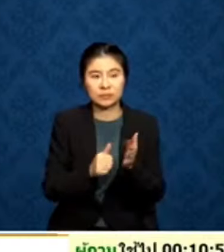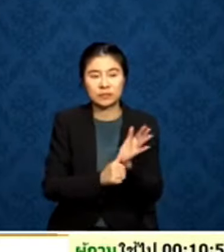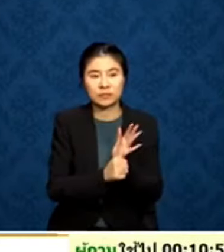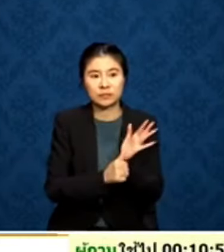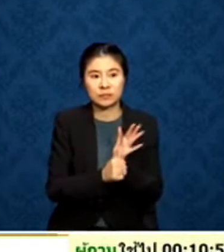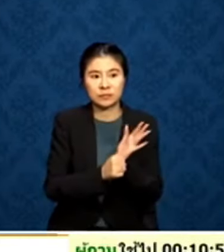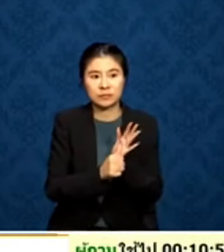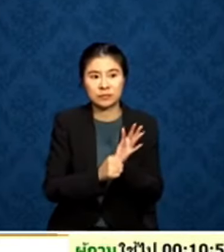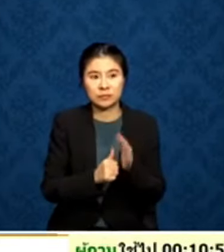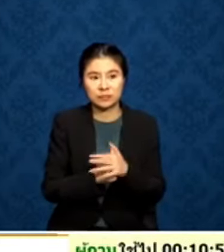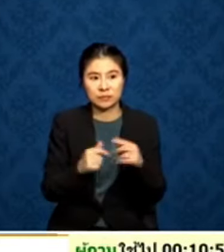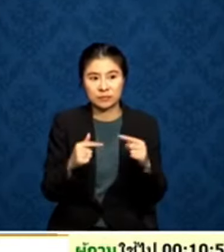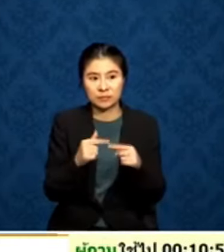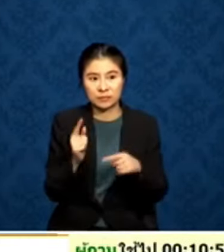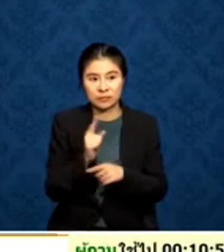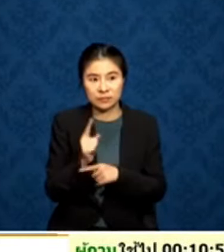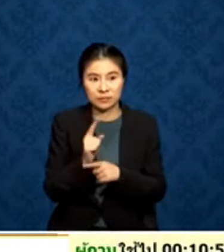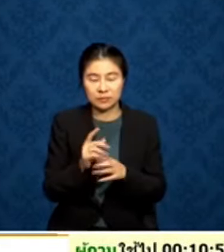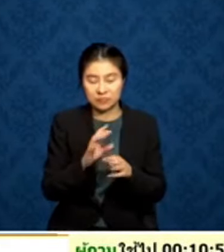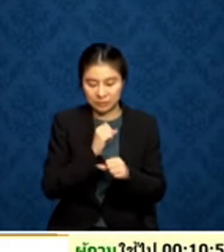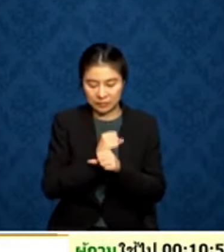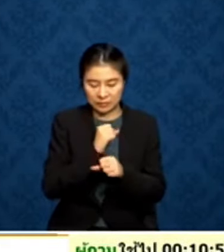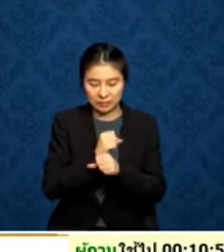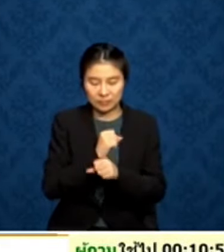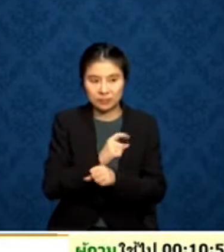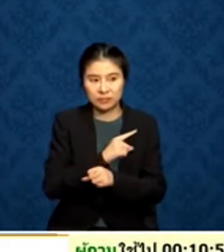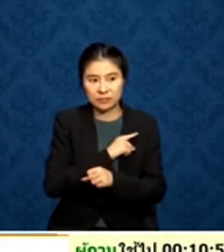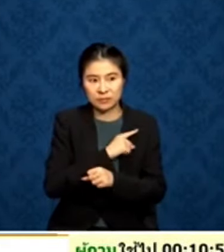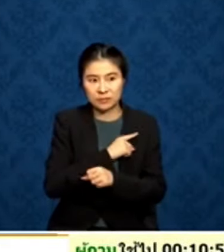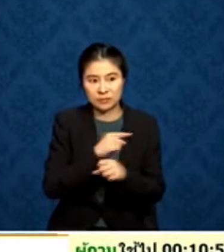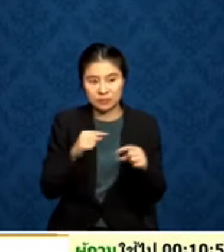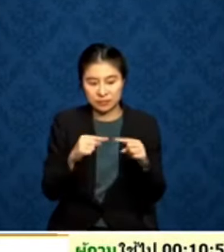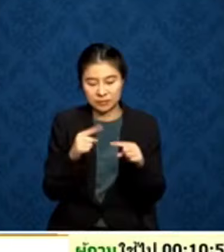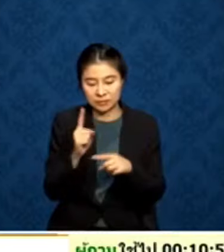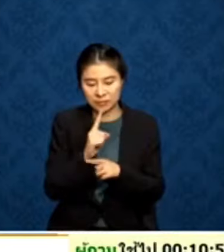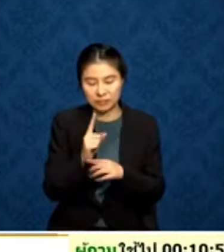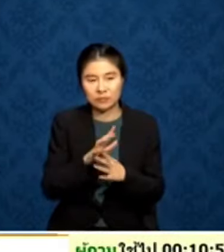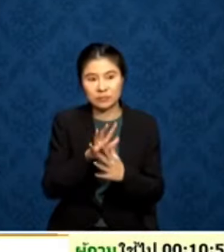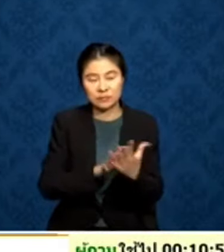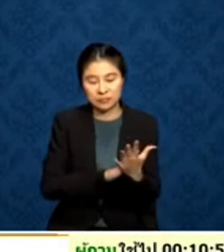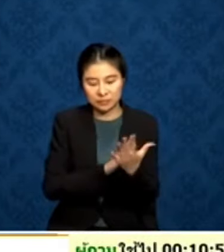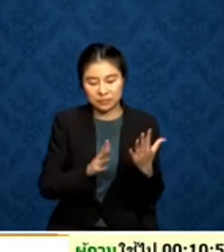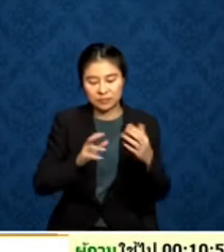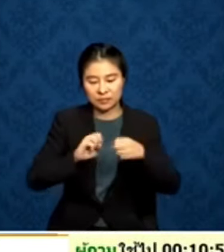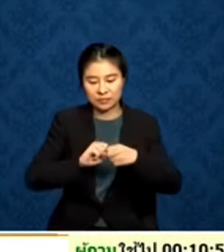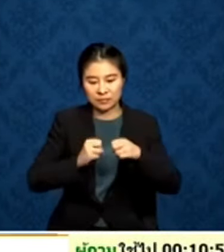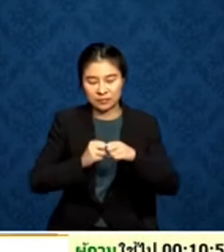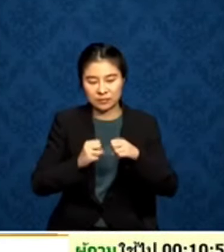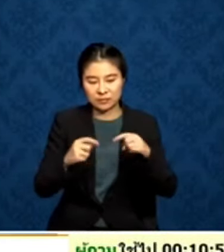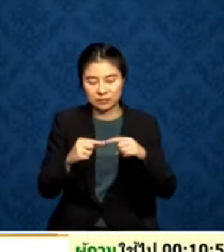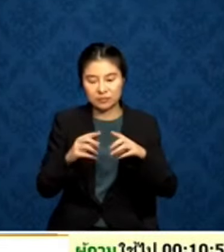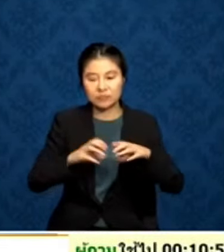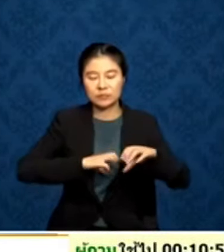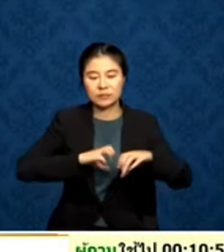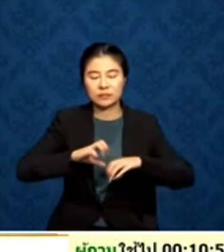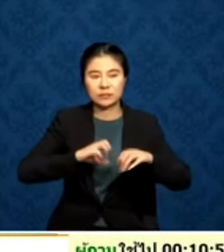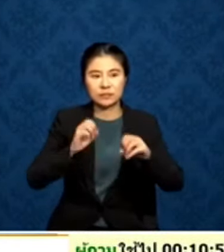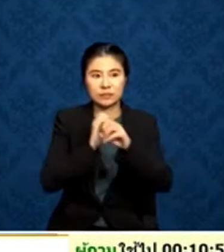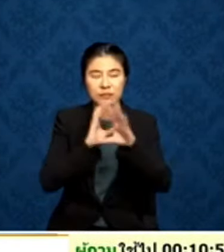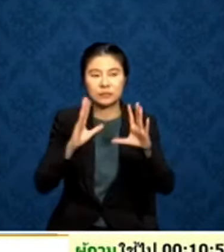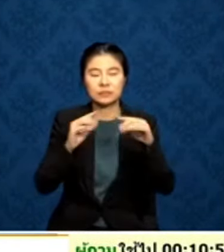ผมเรียนว่าผมมาทำหน้าที่ตรงนี้เนี่ยก็จะรับแนวปัญหาอันนี้ให้ดำเนินการให้ชัดเจนผม